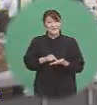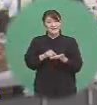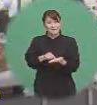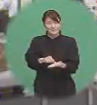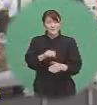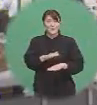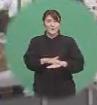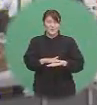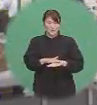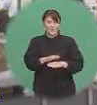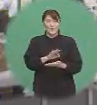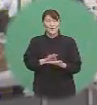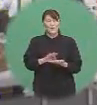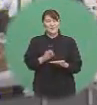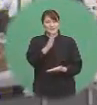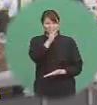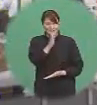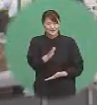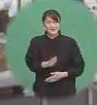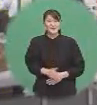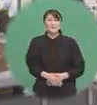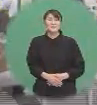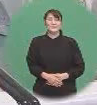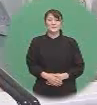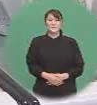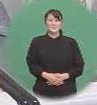手続きをご利用いただければと思います。